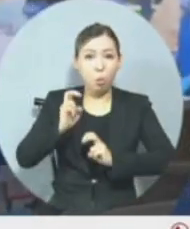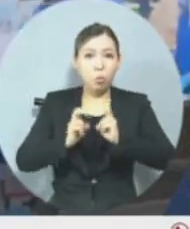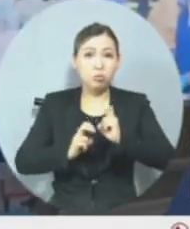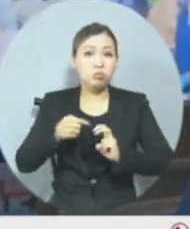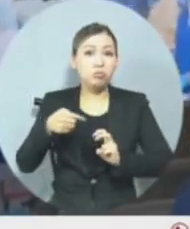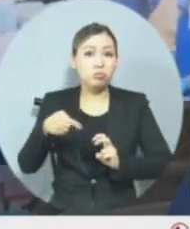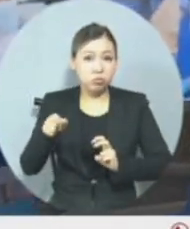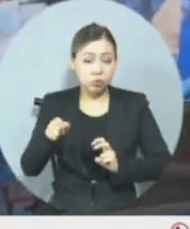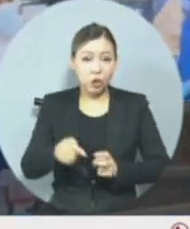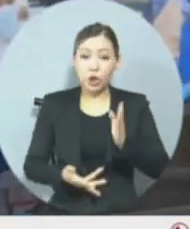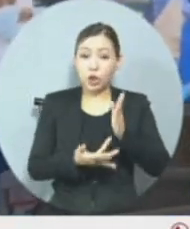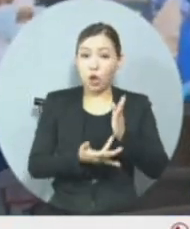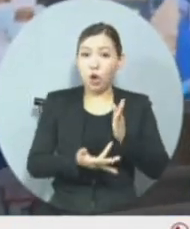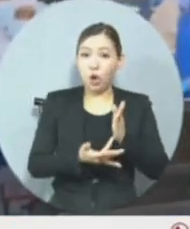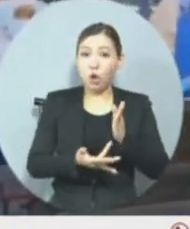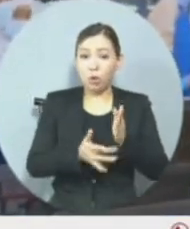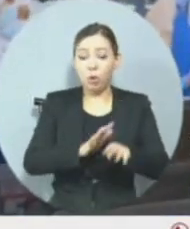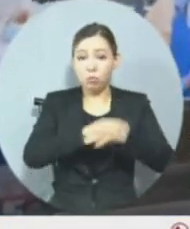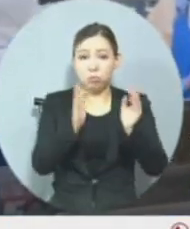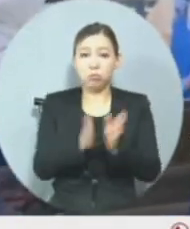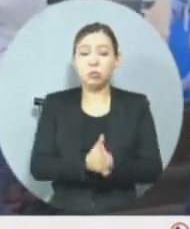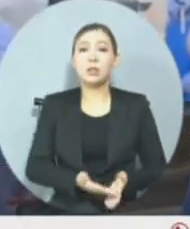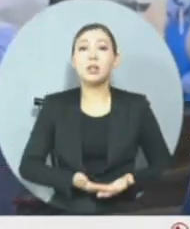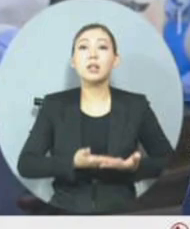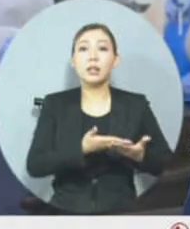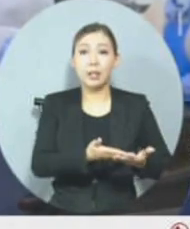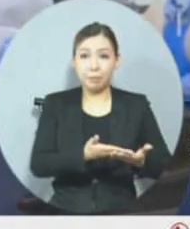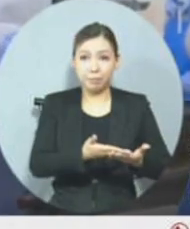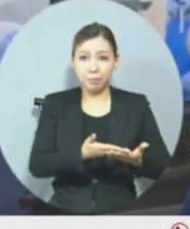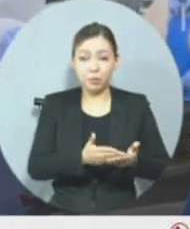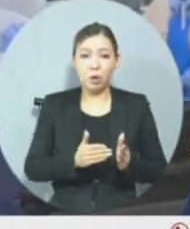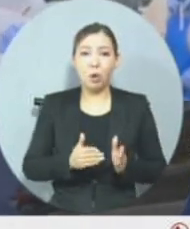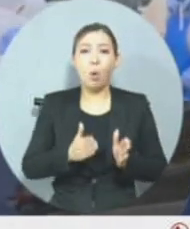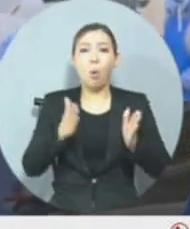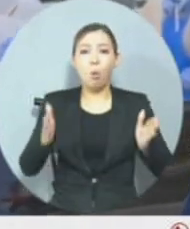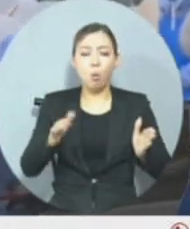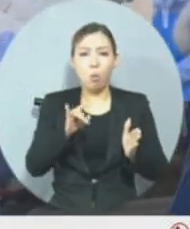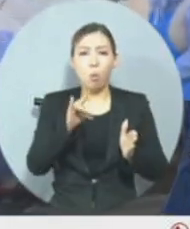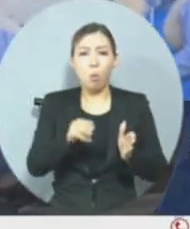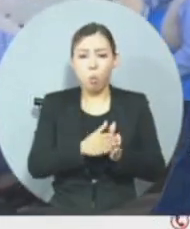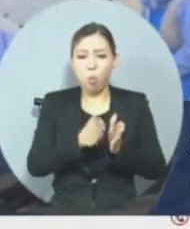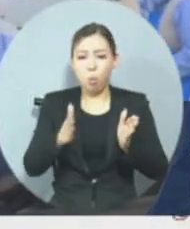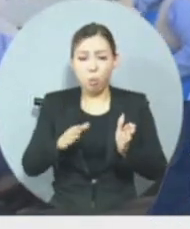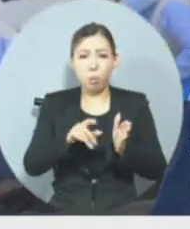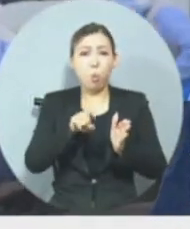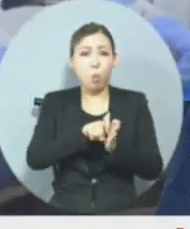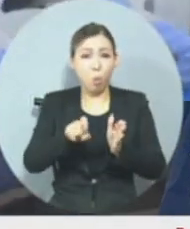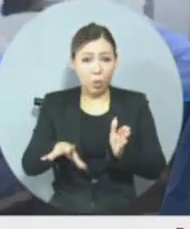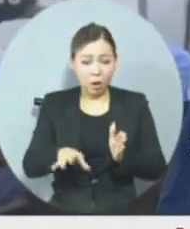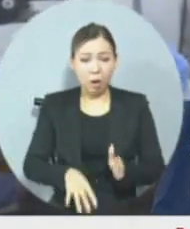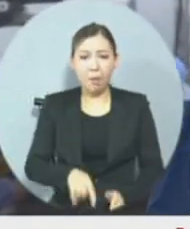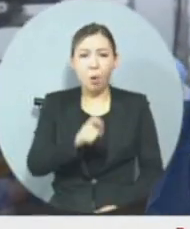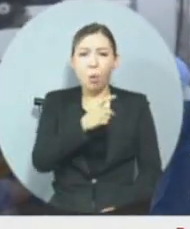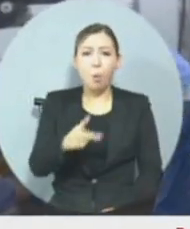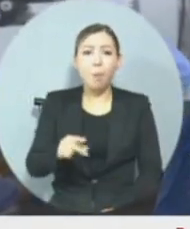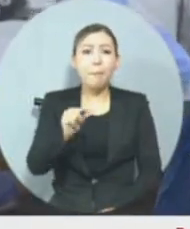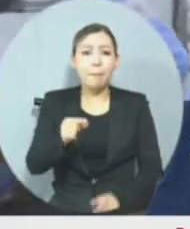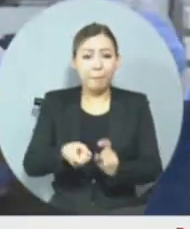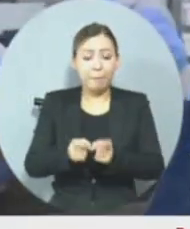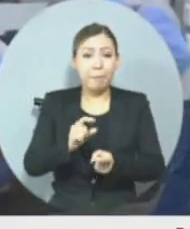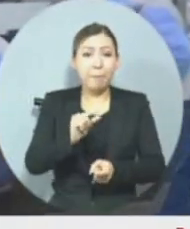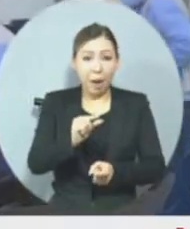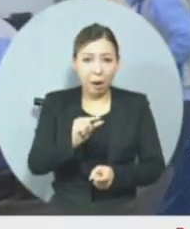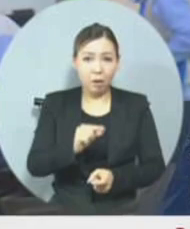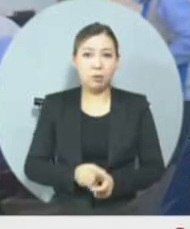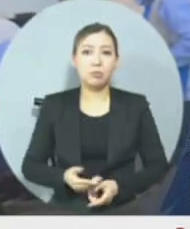хүнсний үйлдвэрлэл энэ технологи дэмжсэн дунд хугацааны одоо баг хүүтэй ийм зэлийн хүмүүсийн одоо хүүгийн